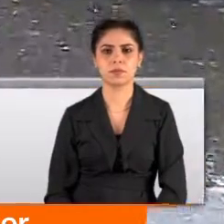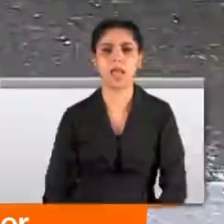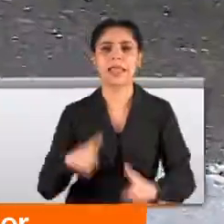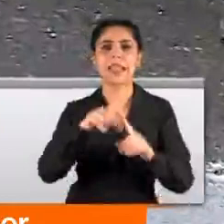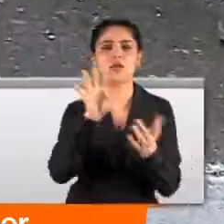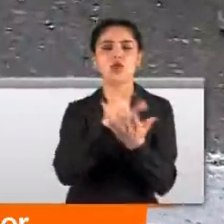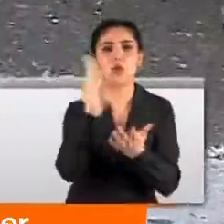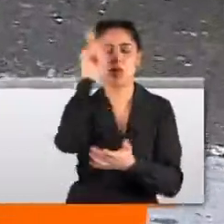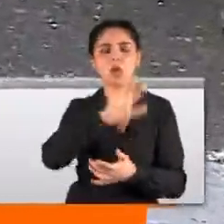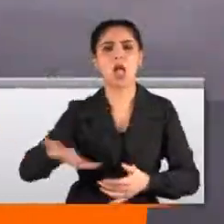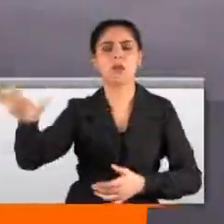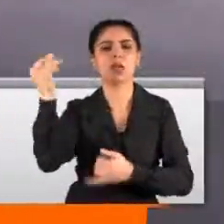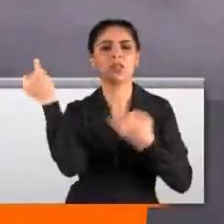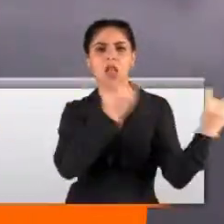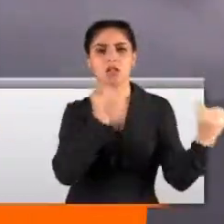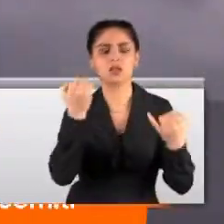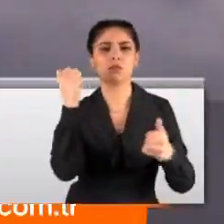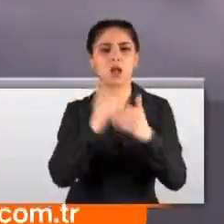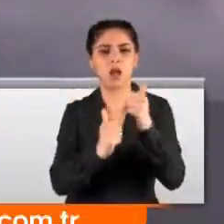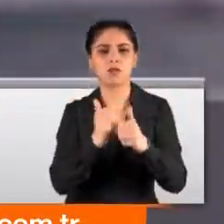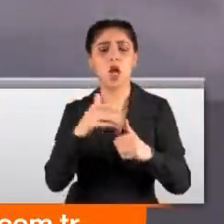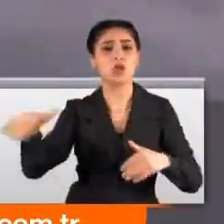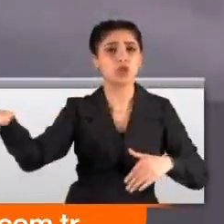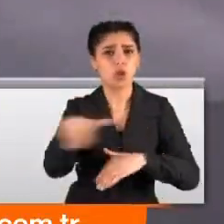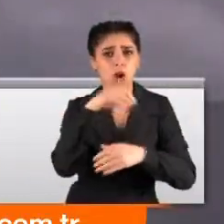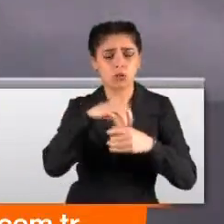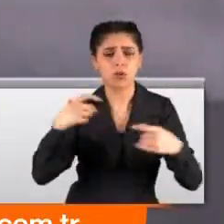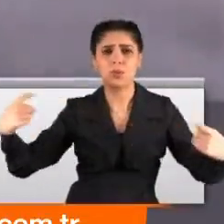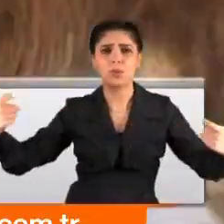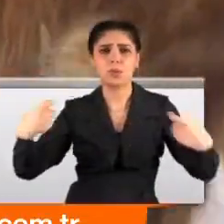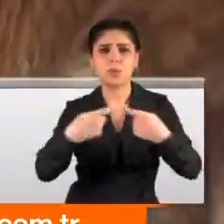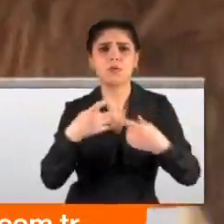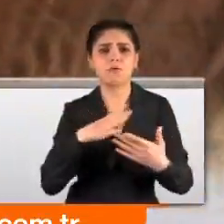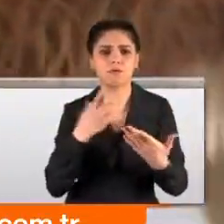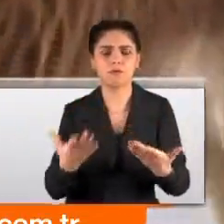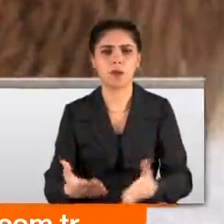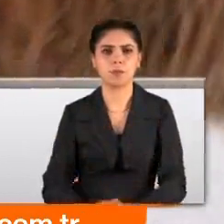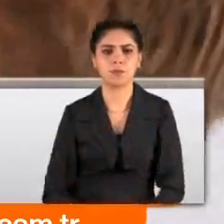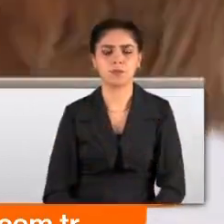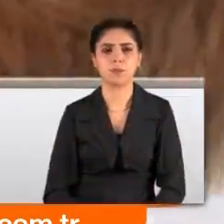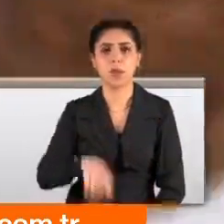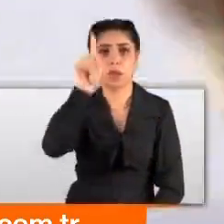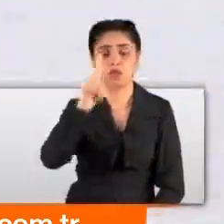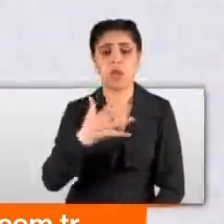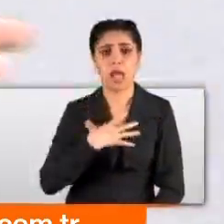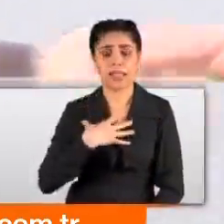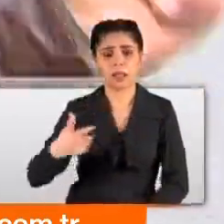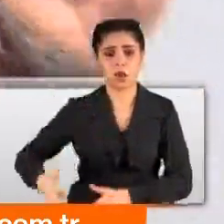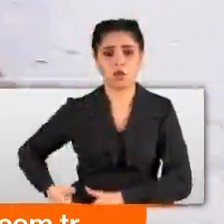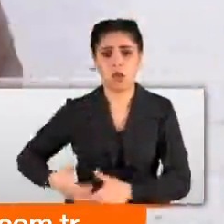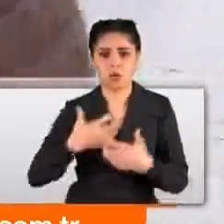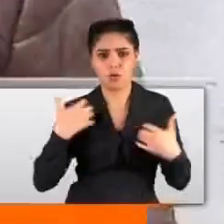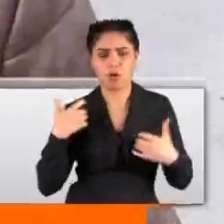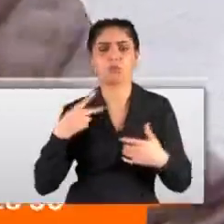Tarçın yüzünden kavgaya tutuştular, sokak ortasında birbirlerine kurşun yağdırdılar. Birinci olay can güvenliğimi korumak, ikinci olay